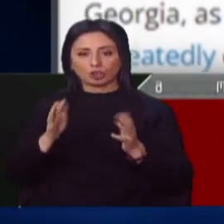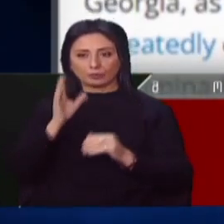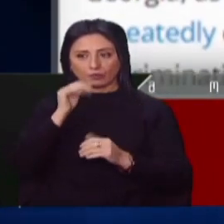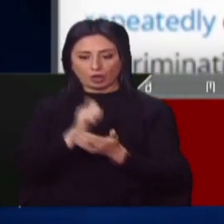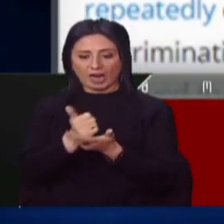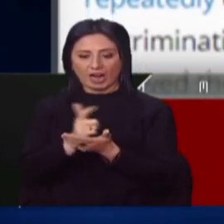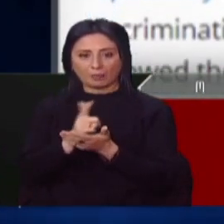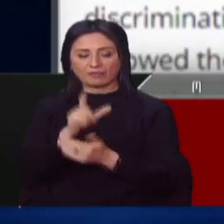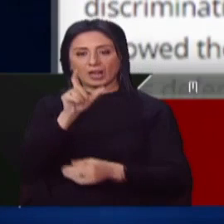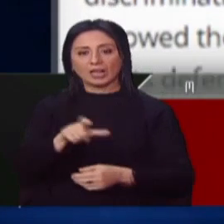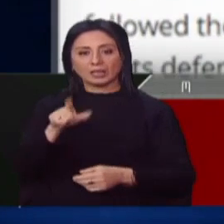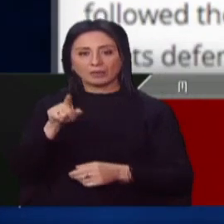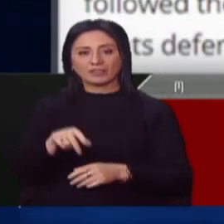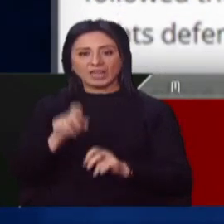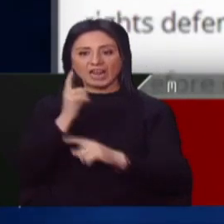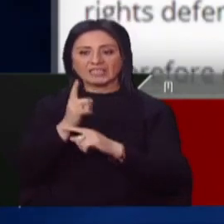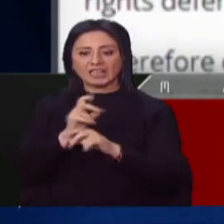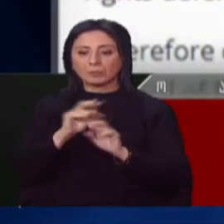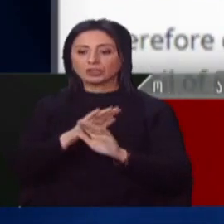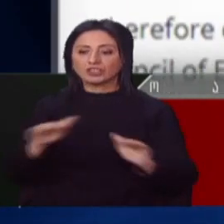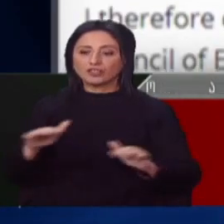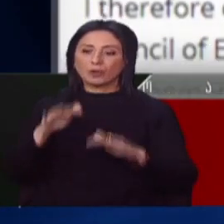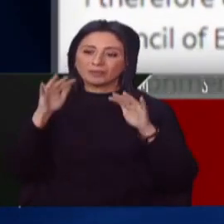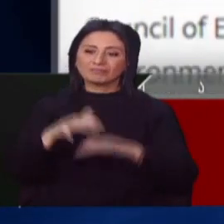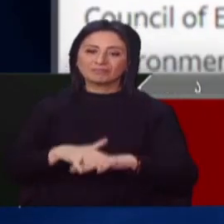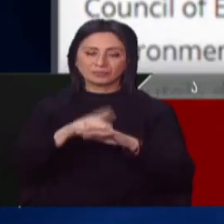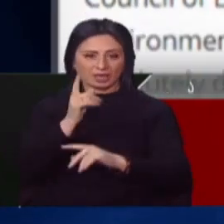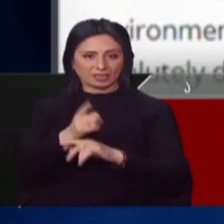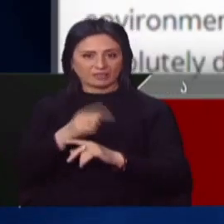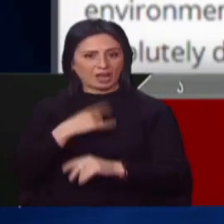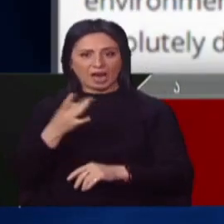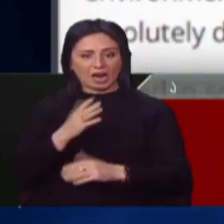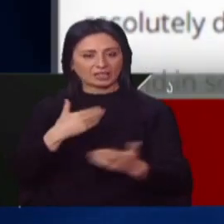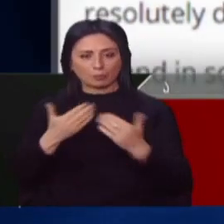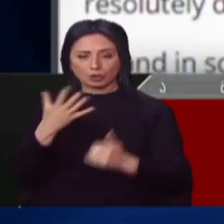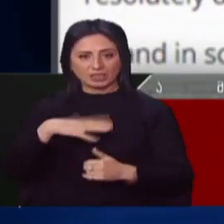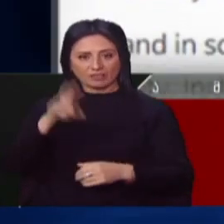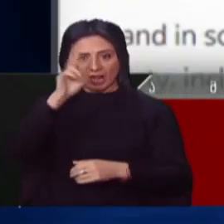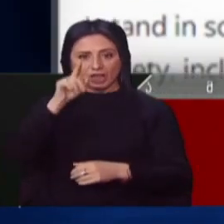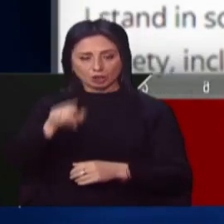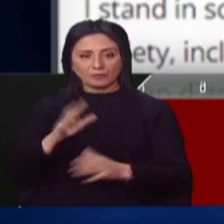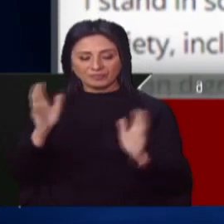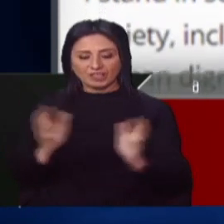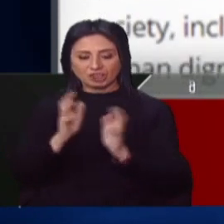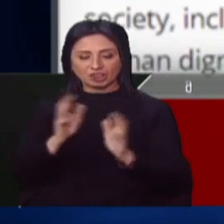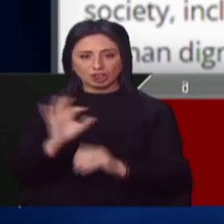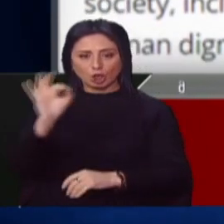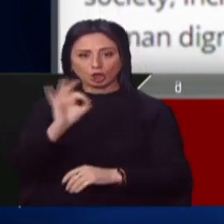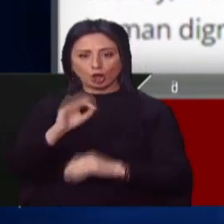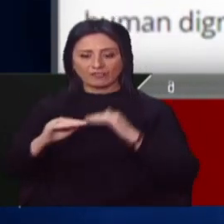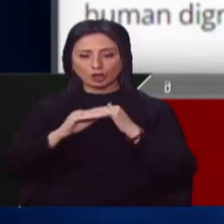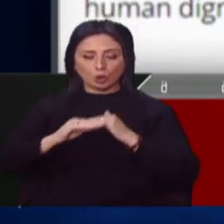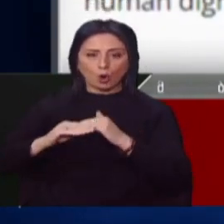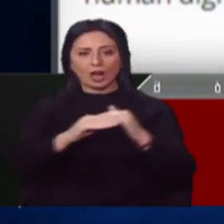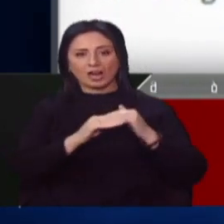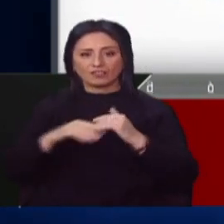როდესაც LGBTI ადამიანებს ეკრძალებათ მშვიდობიანი შეკრების უფლება. მე არაერთხელ მოუწოდე საქართველოს ხელისუფლება შეინარჩუნოს ნულოვანი